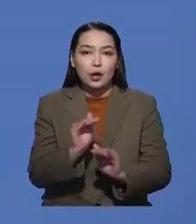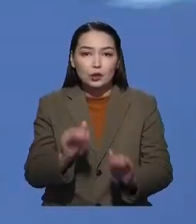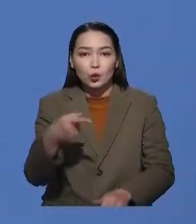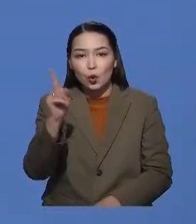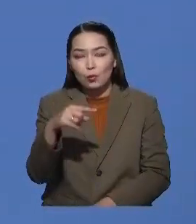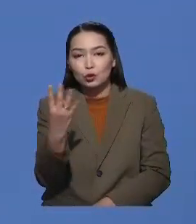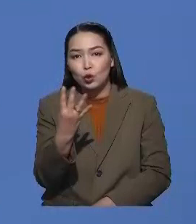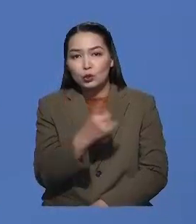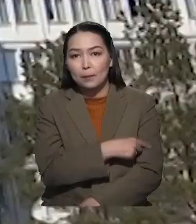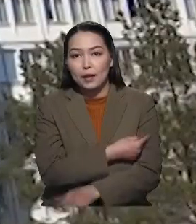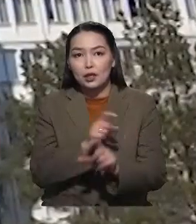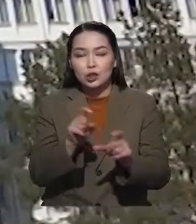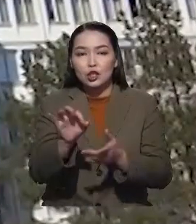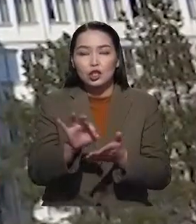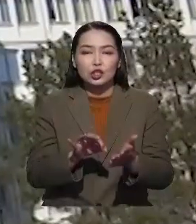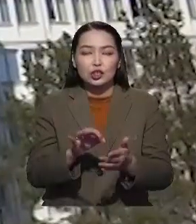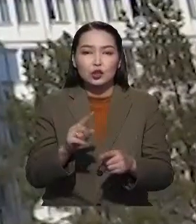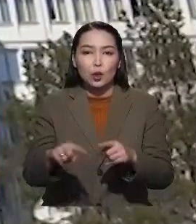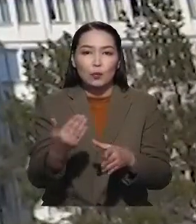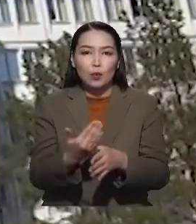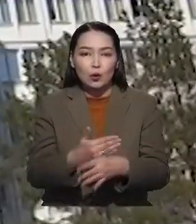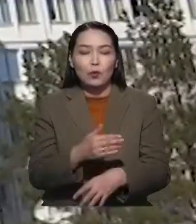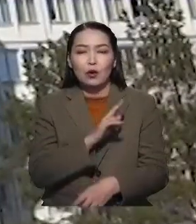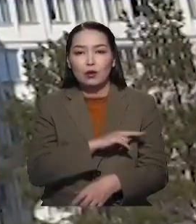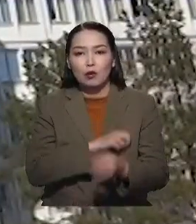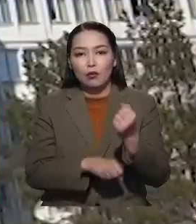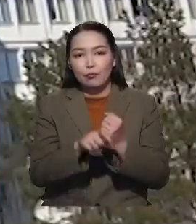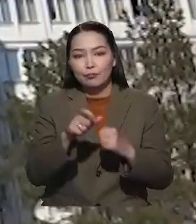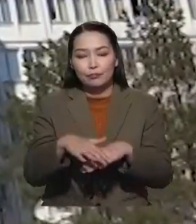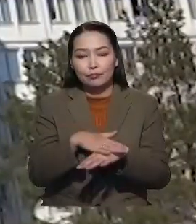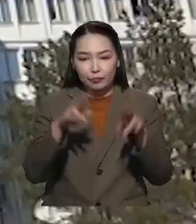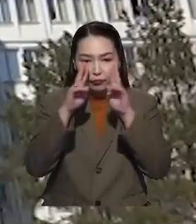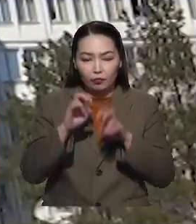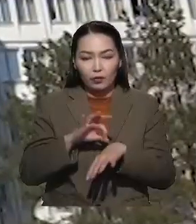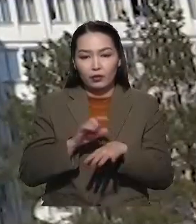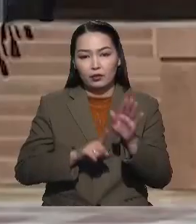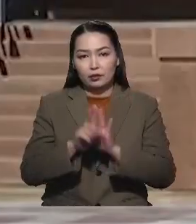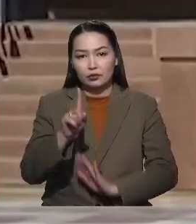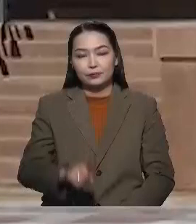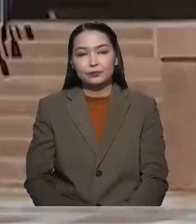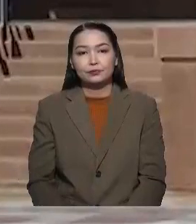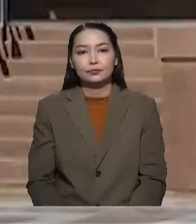4-ші емханаға жедел жәрдем қызметіне қатысты кешенді сараптама тағайындалған.